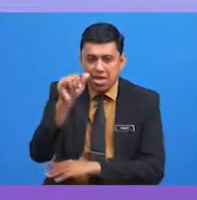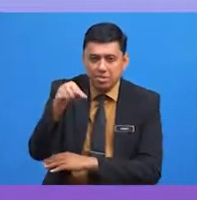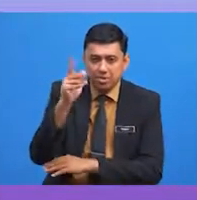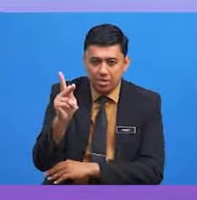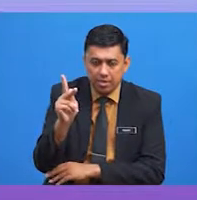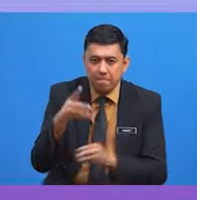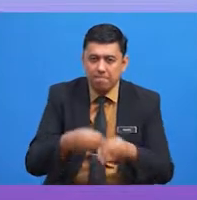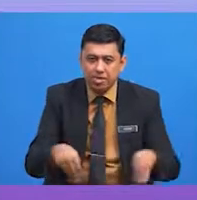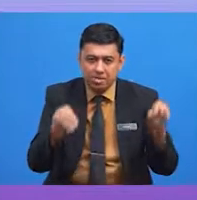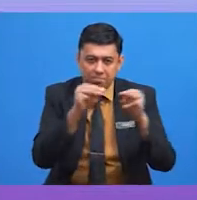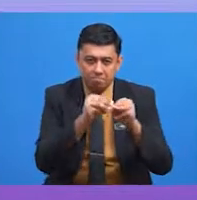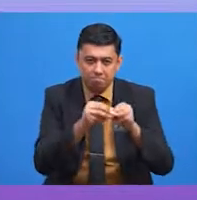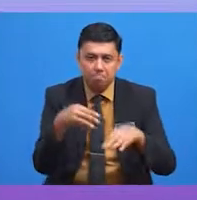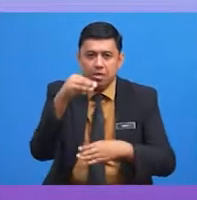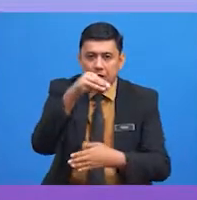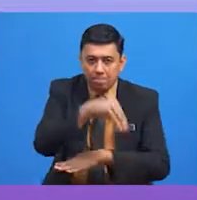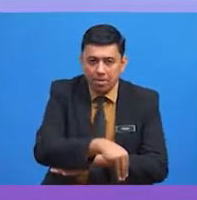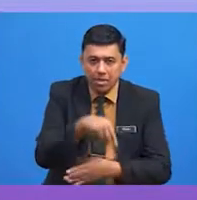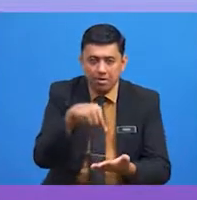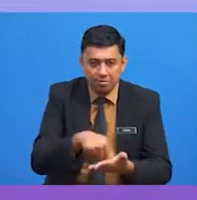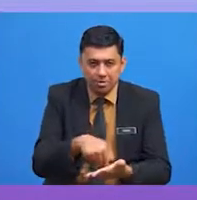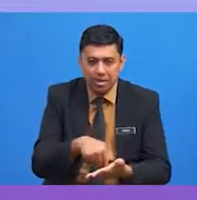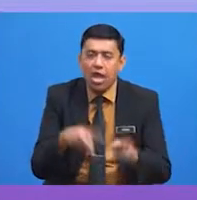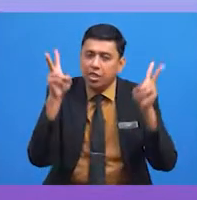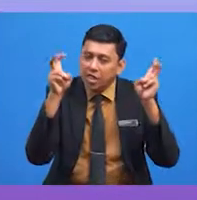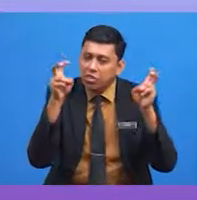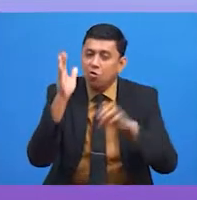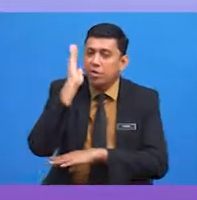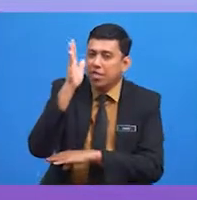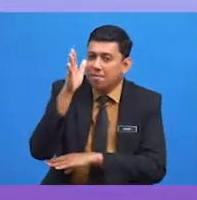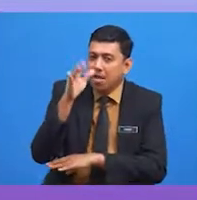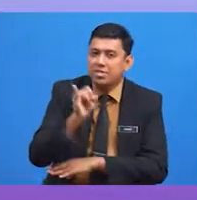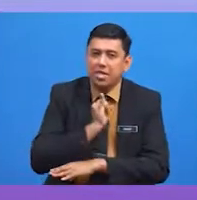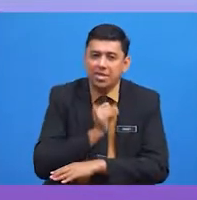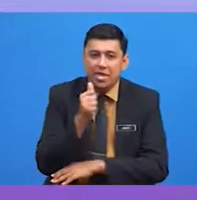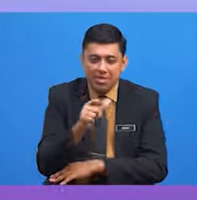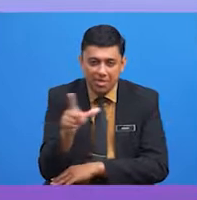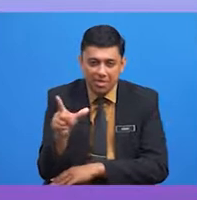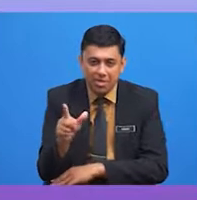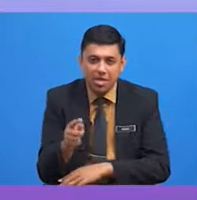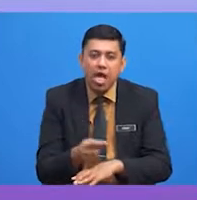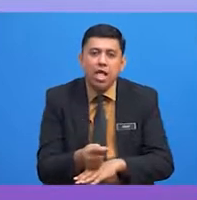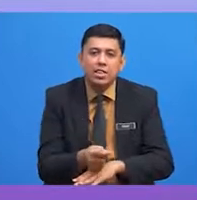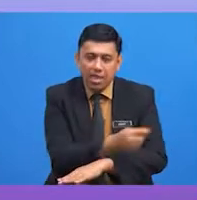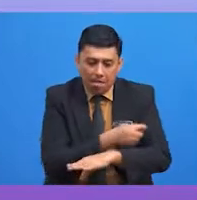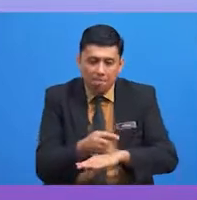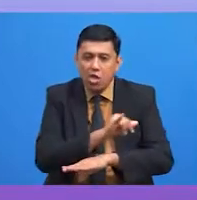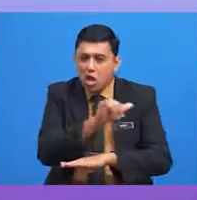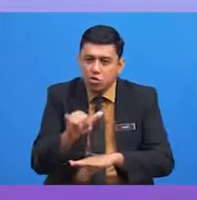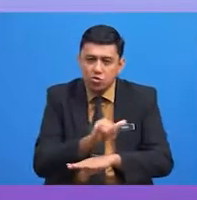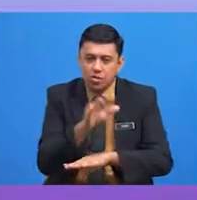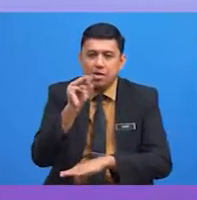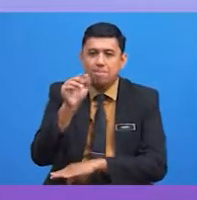Kampung Permai. Malam ni tajuk ceramah saya ialah Taman Syurga Maya.